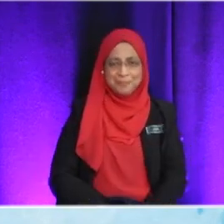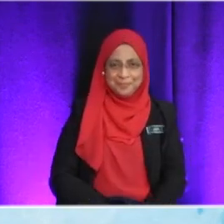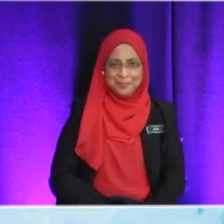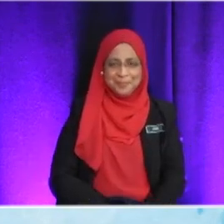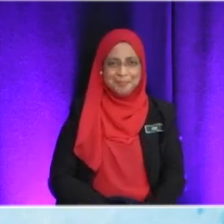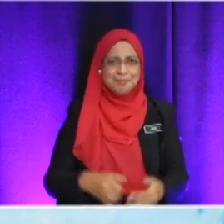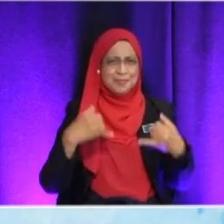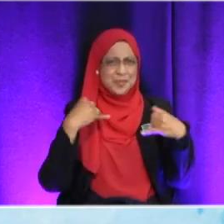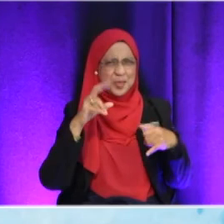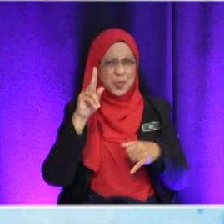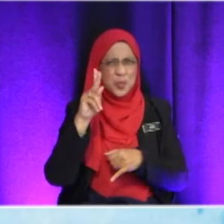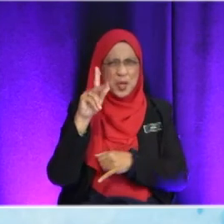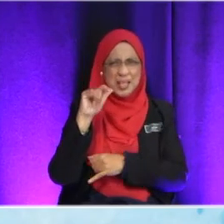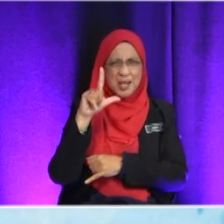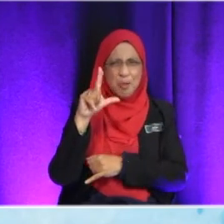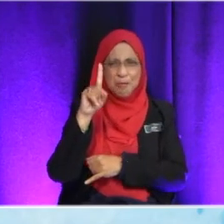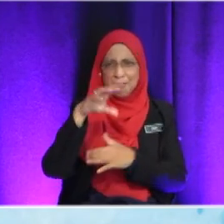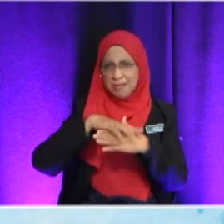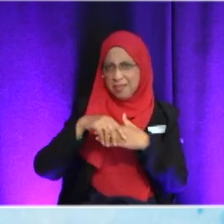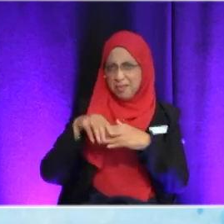2 kilo sing gitu